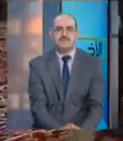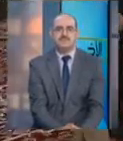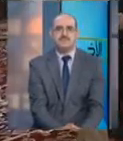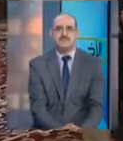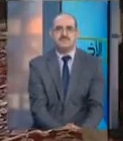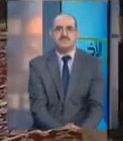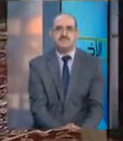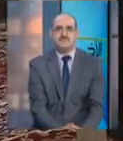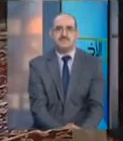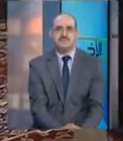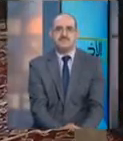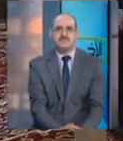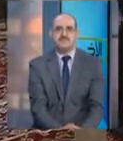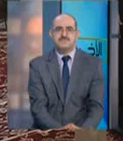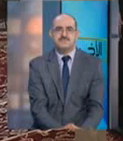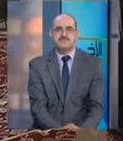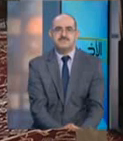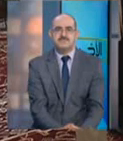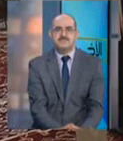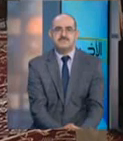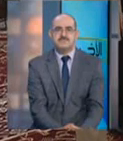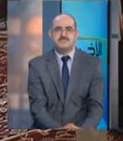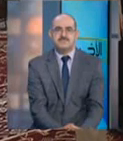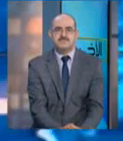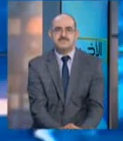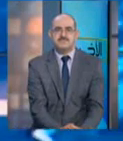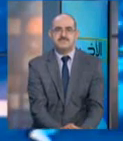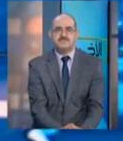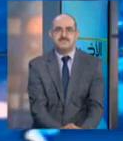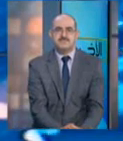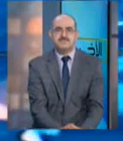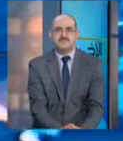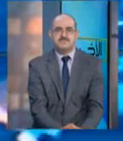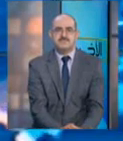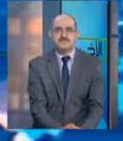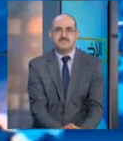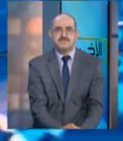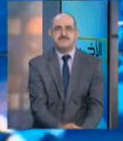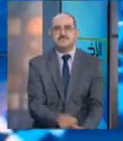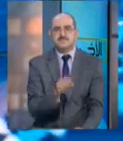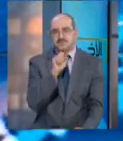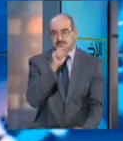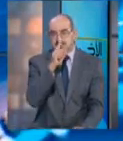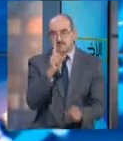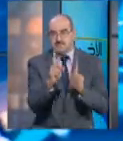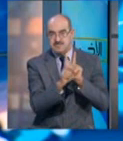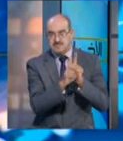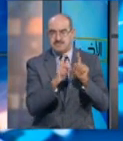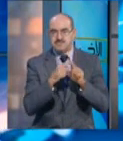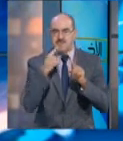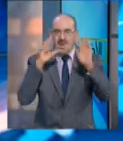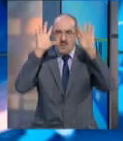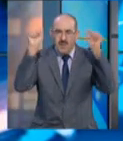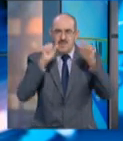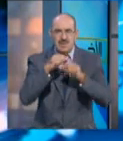و وعقب الاستقبال أدلى سفير